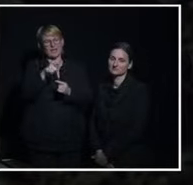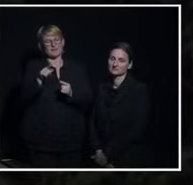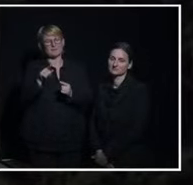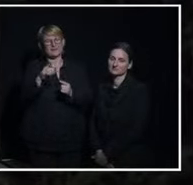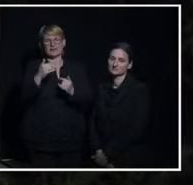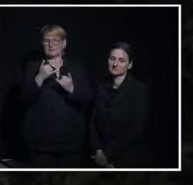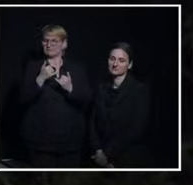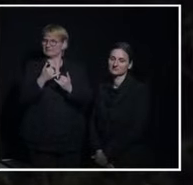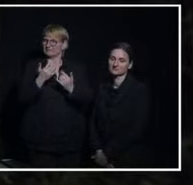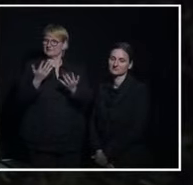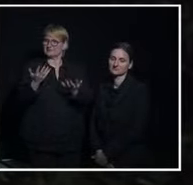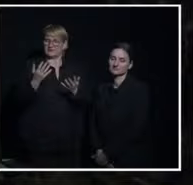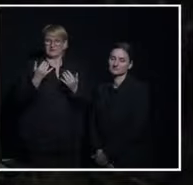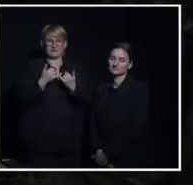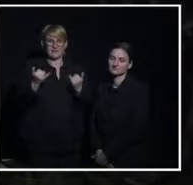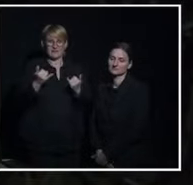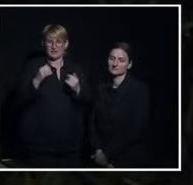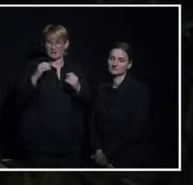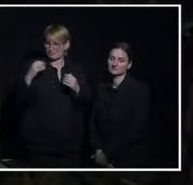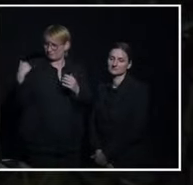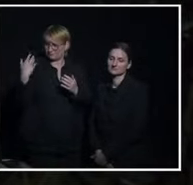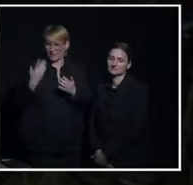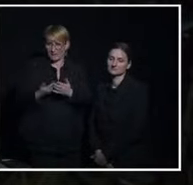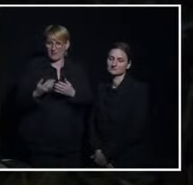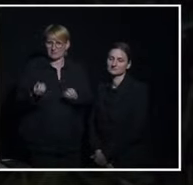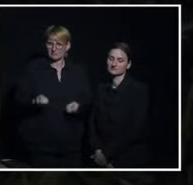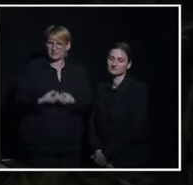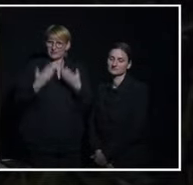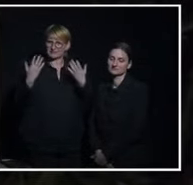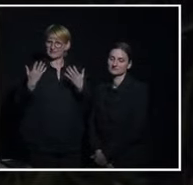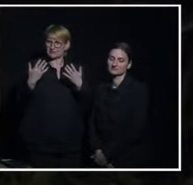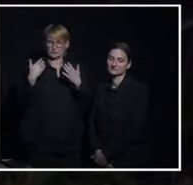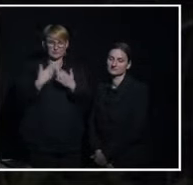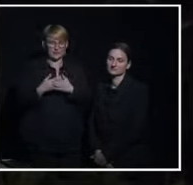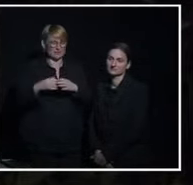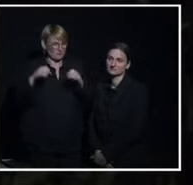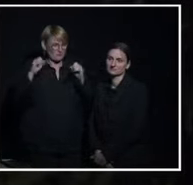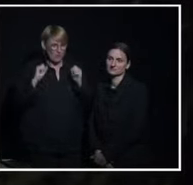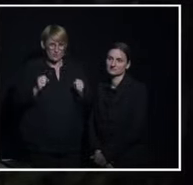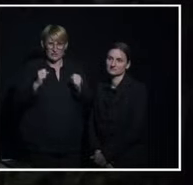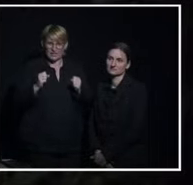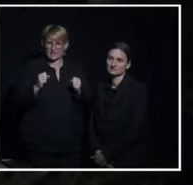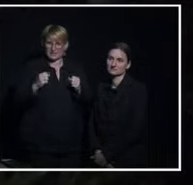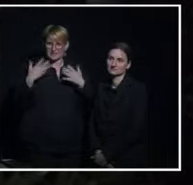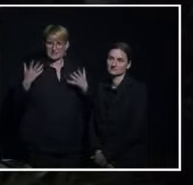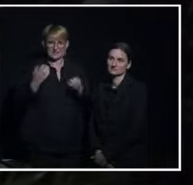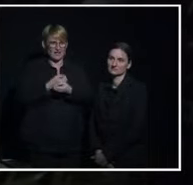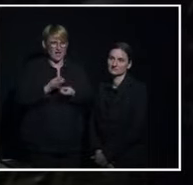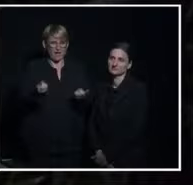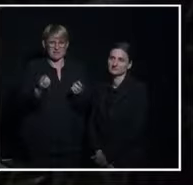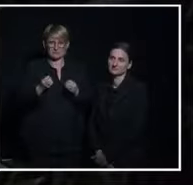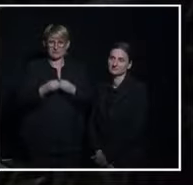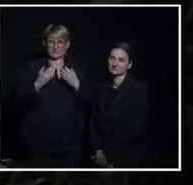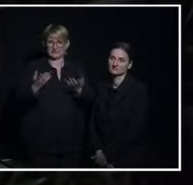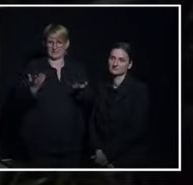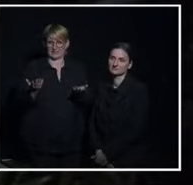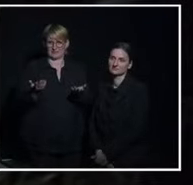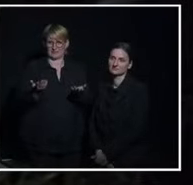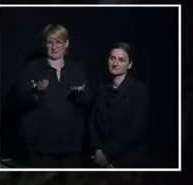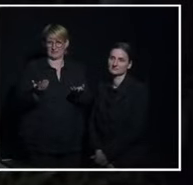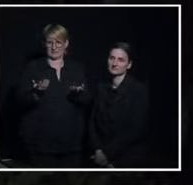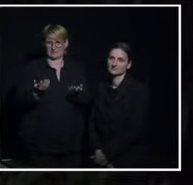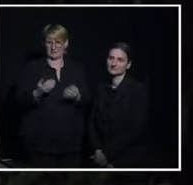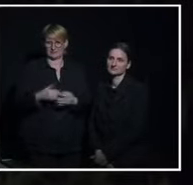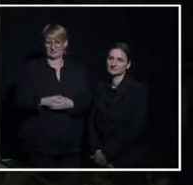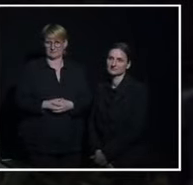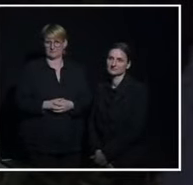wie konnte so etwas geschehen? Ja, wie war es möglich? Ja, und es